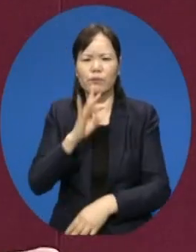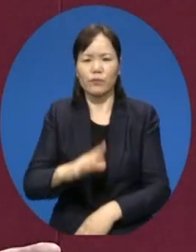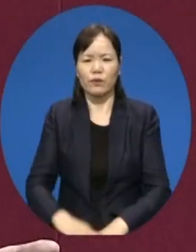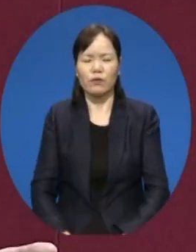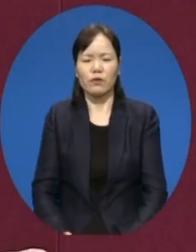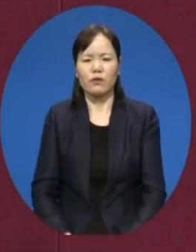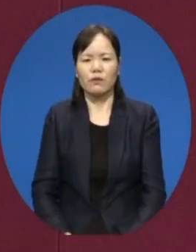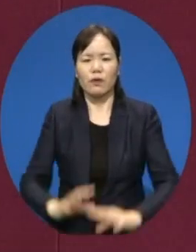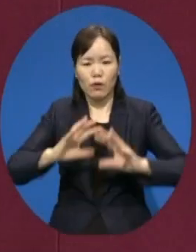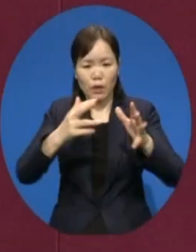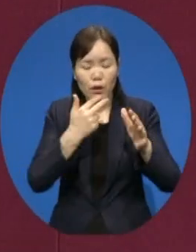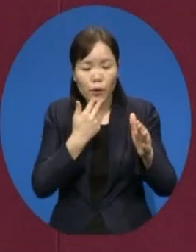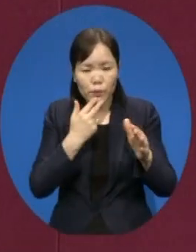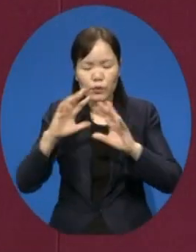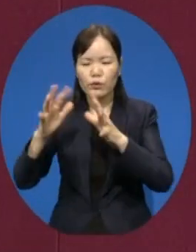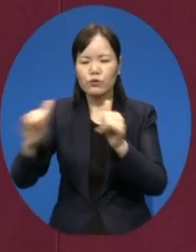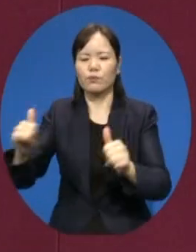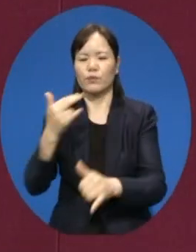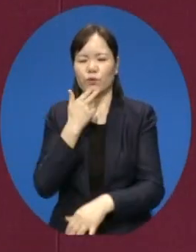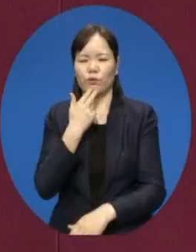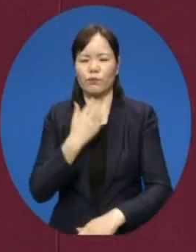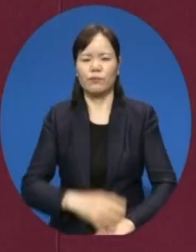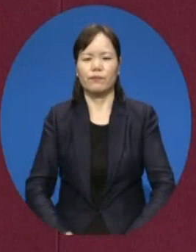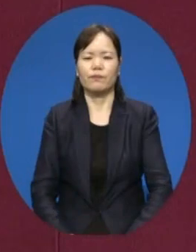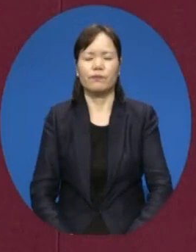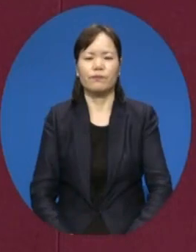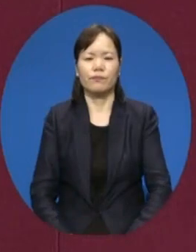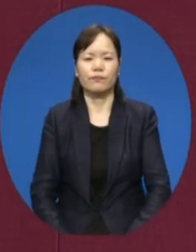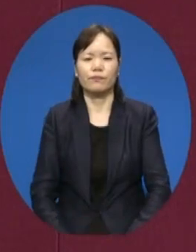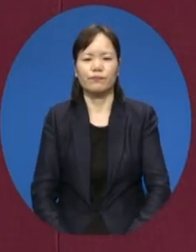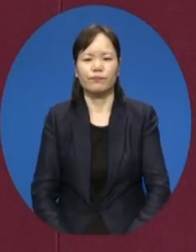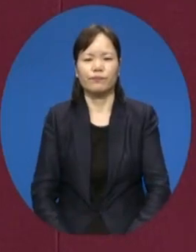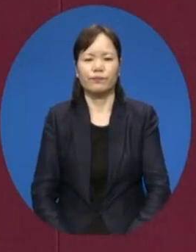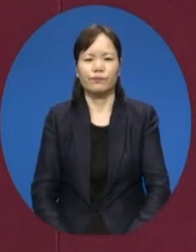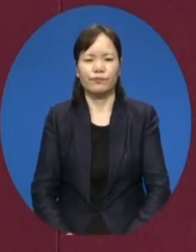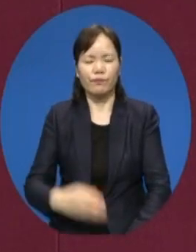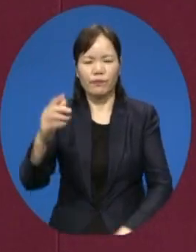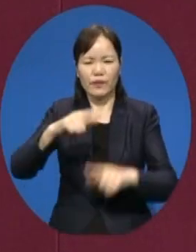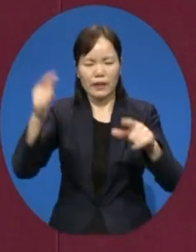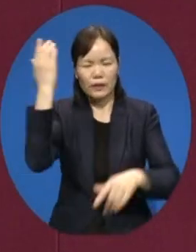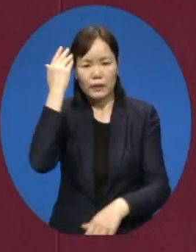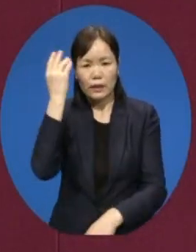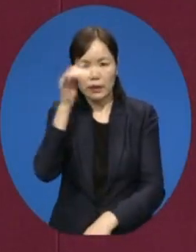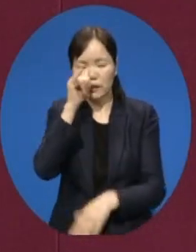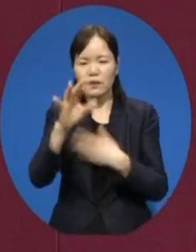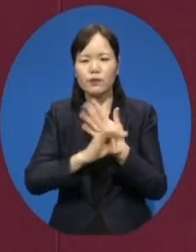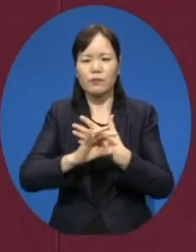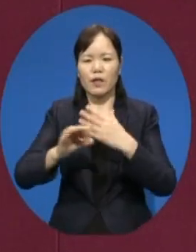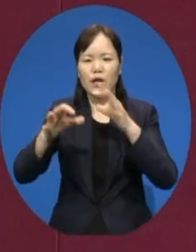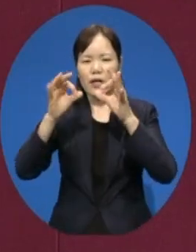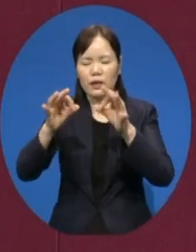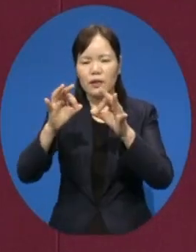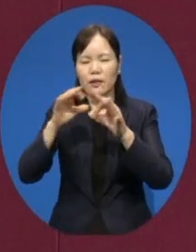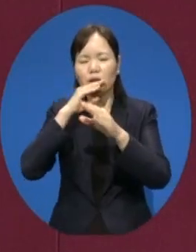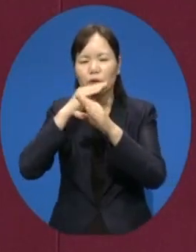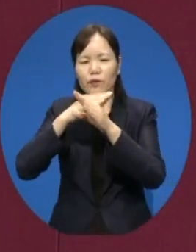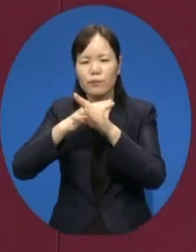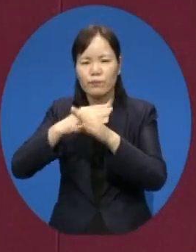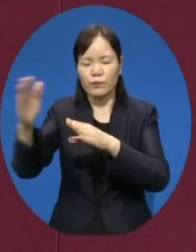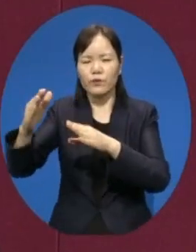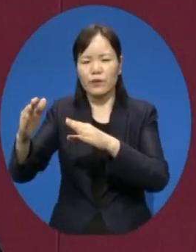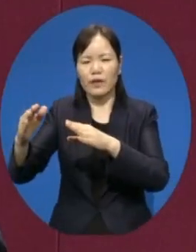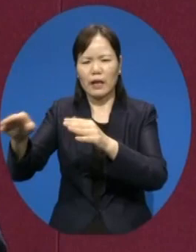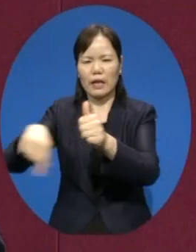어떻게 국민이 있습니까? 상식만 가지면 김정은 북한 정권이 실상